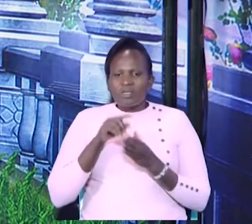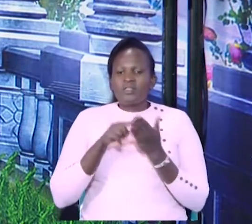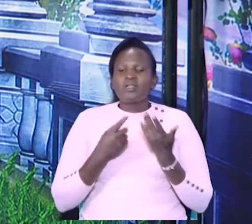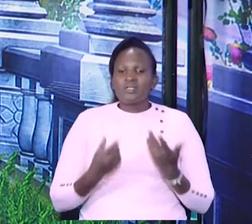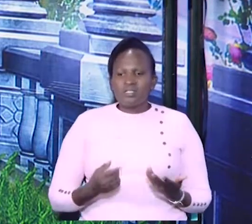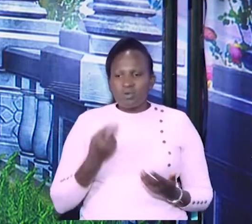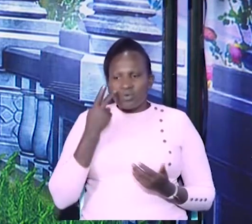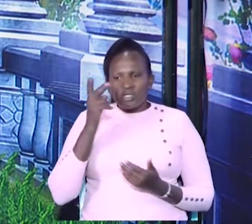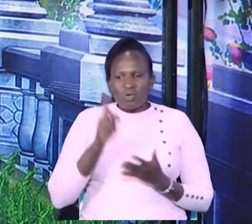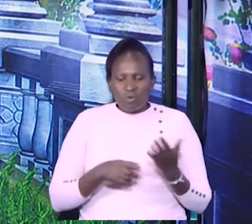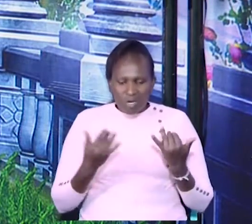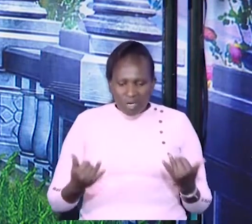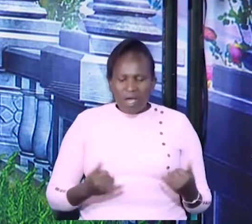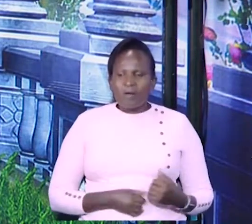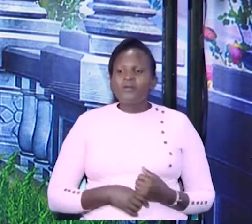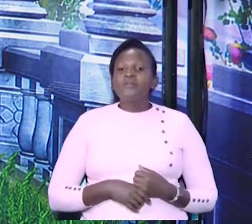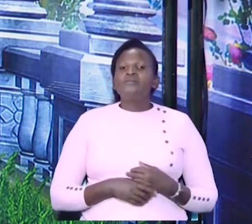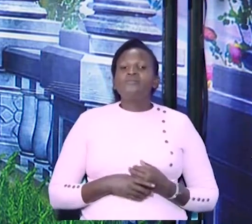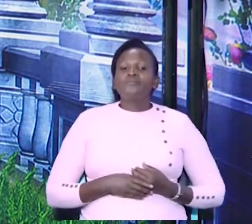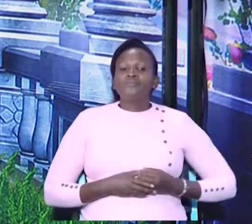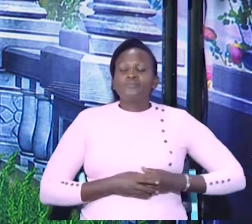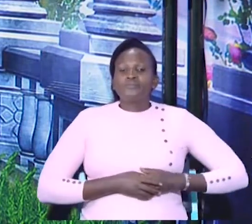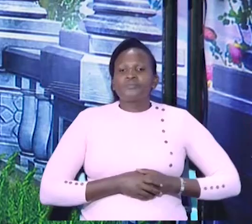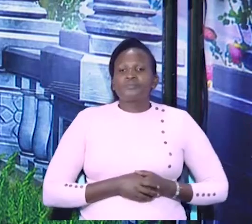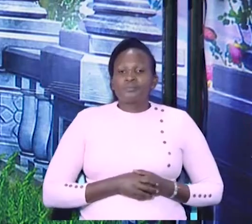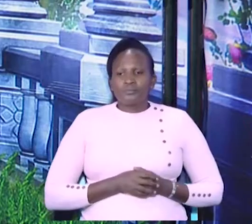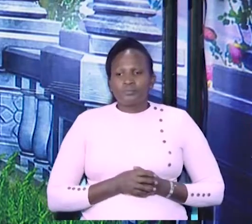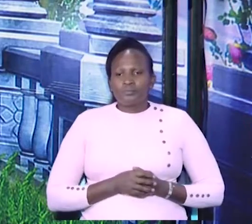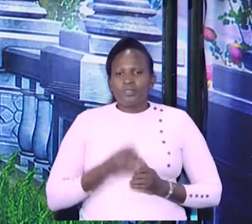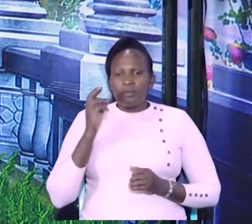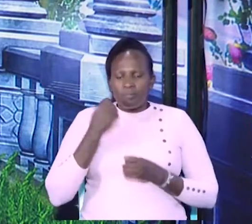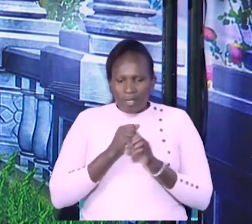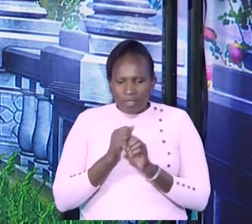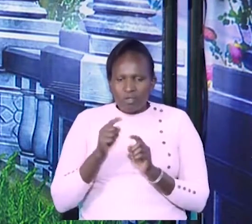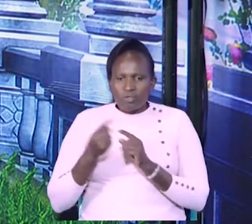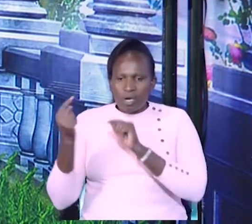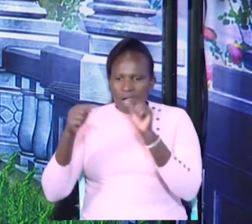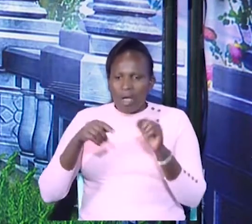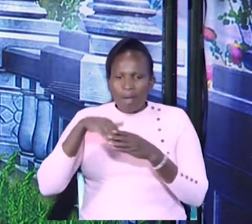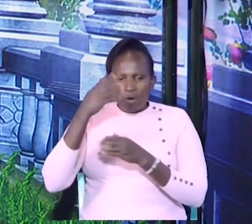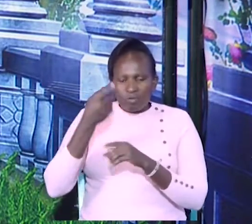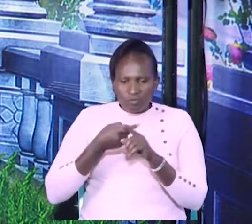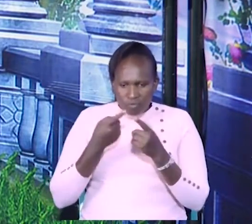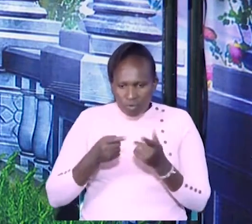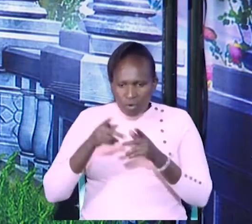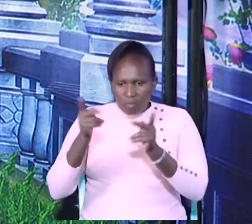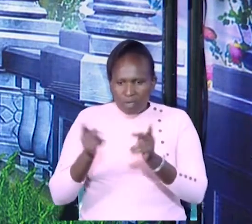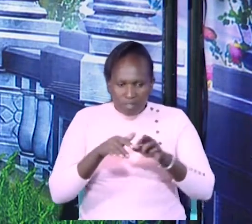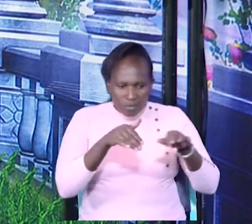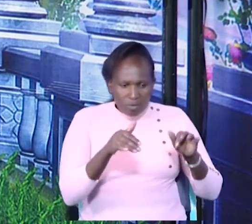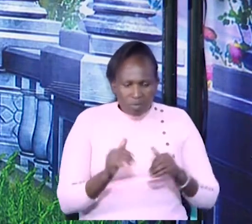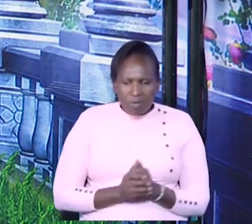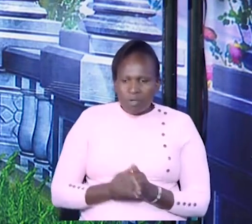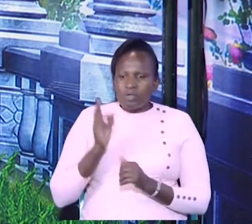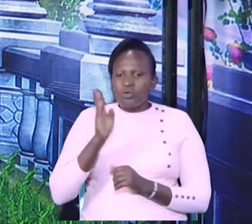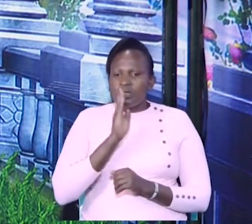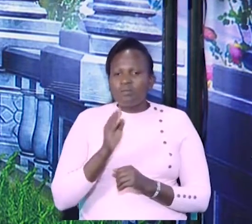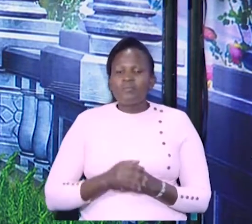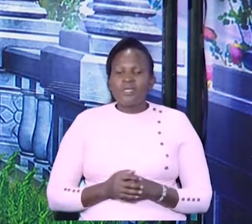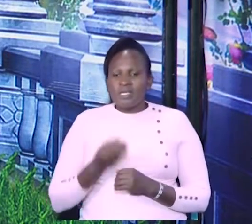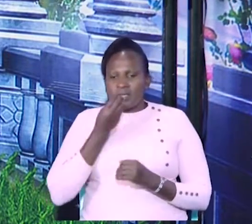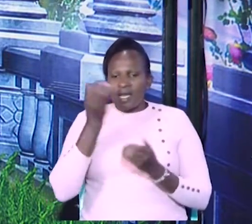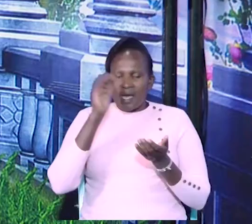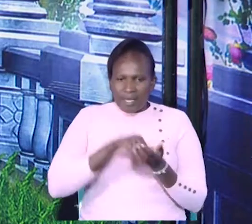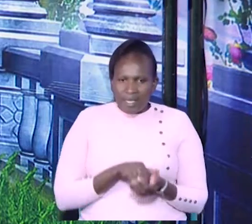picha tunaona ya kwamba now go. The Lord says, I will cause you to come out of your grace. Put my spirit on you. You will live